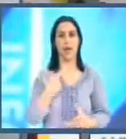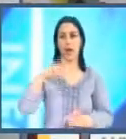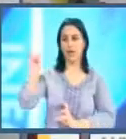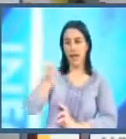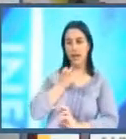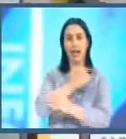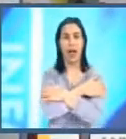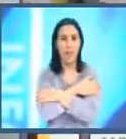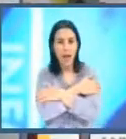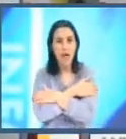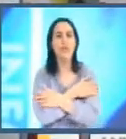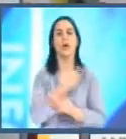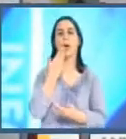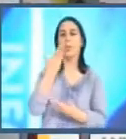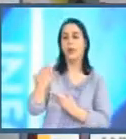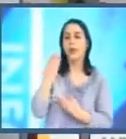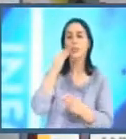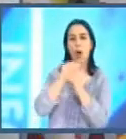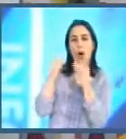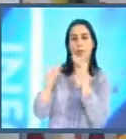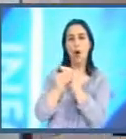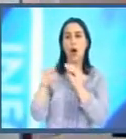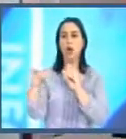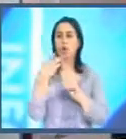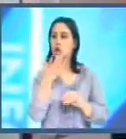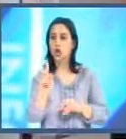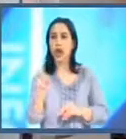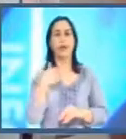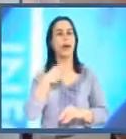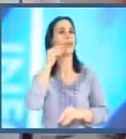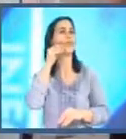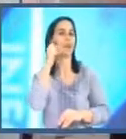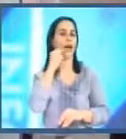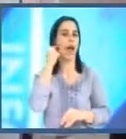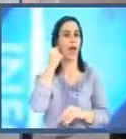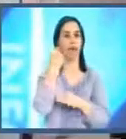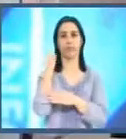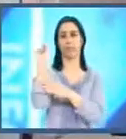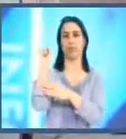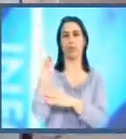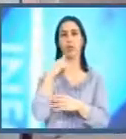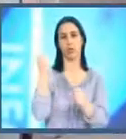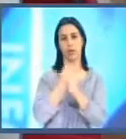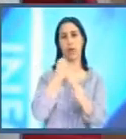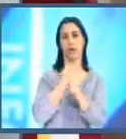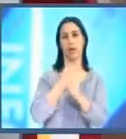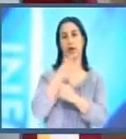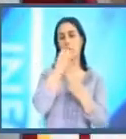que t'abracen, que els demanes un petó i encara que no sàpiguen ja et posen la cara. Home, és una feina que necessita